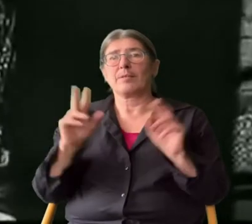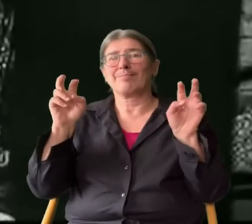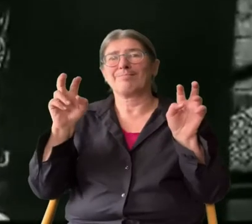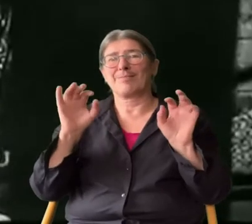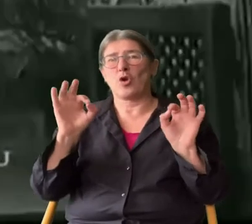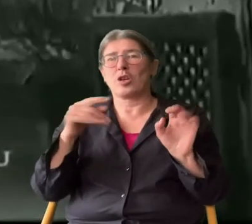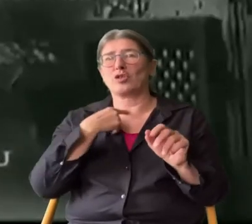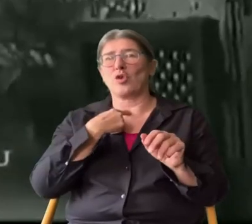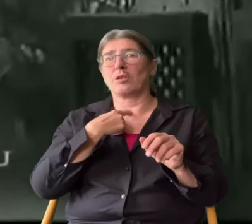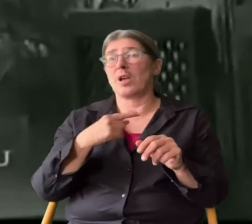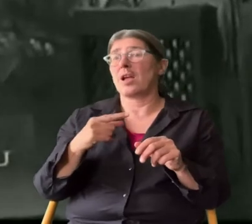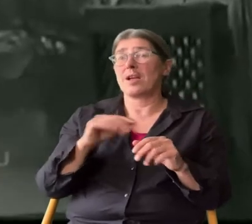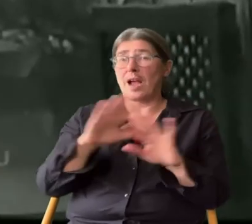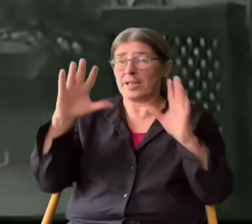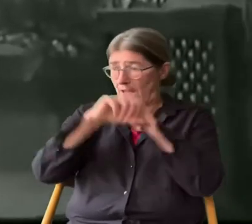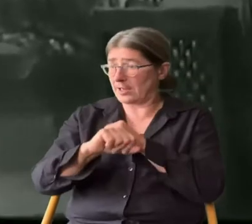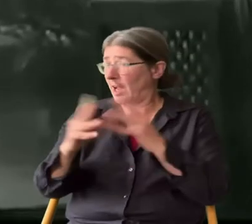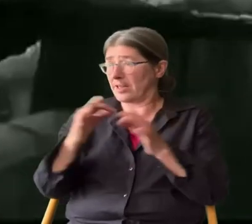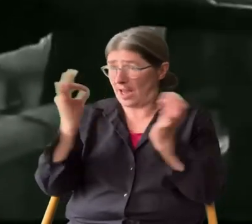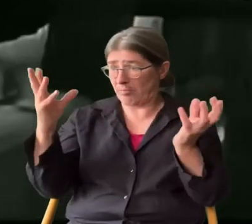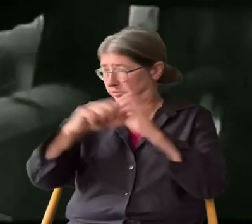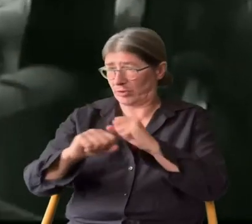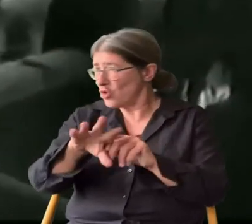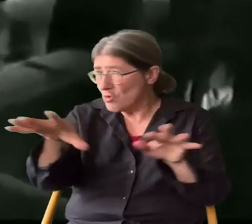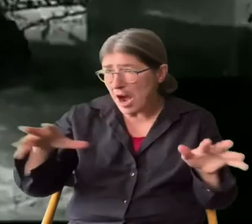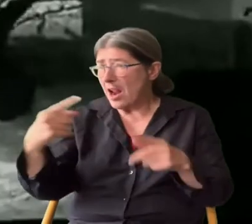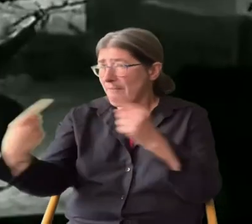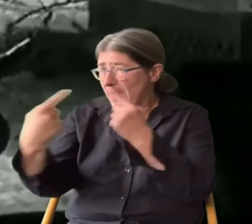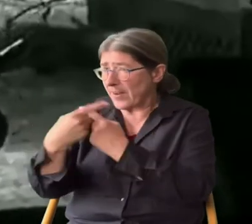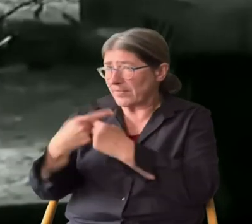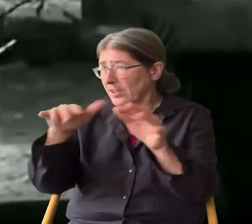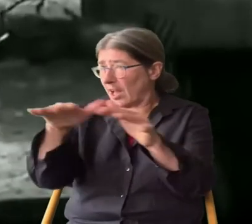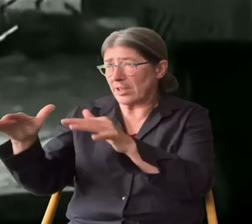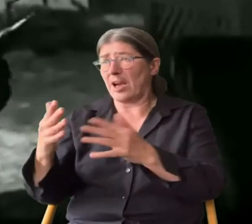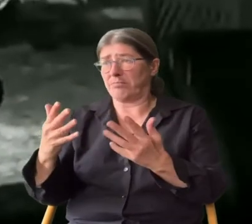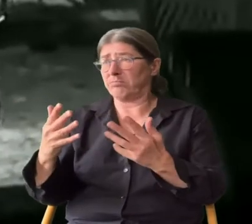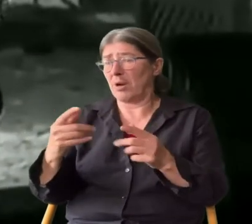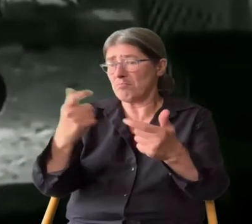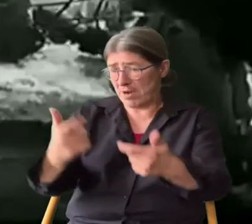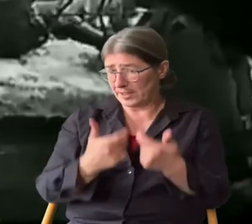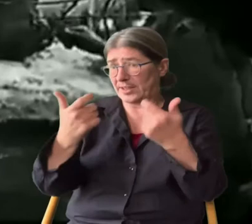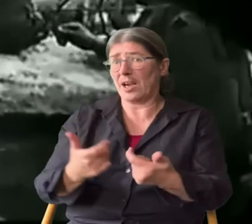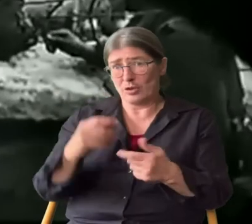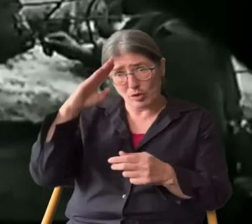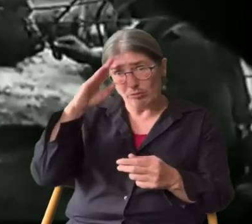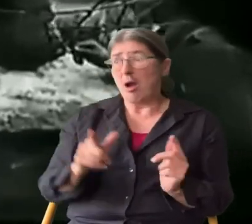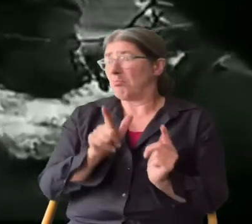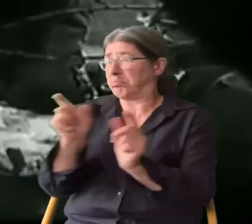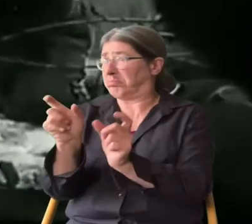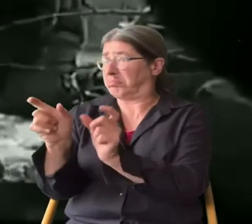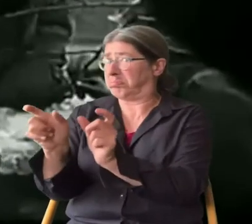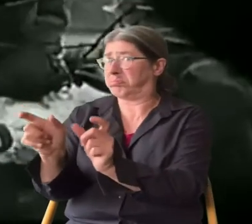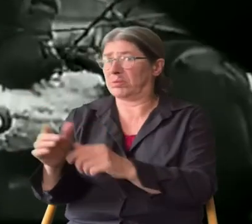Es gibt keine Nacht und keinen Tag mehr. Überall kann der Gegner sein. Überall treten ihm unsere Panzer und Grenadiere entgegen.